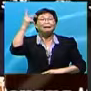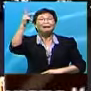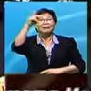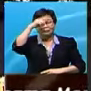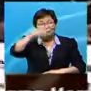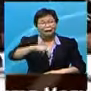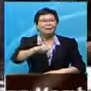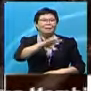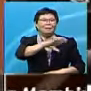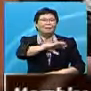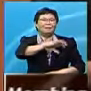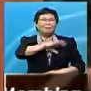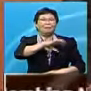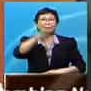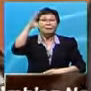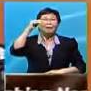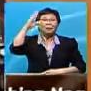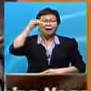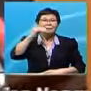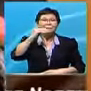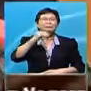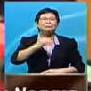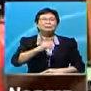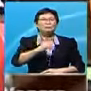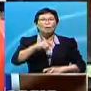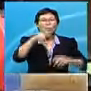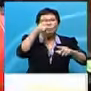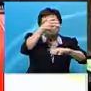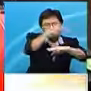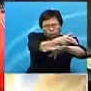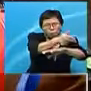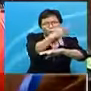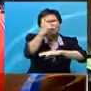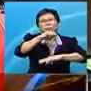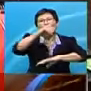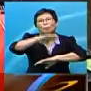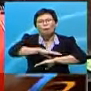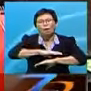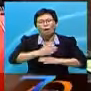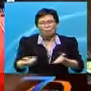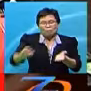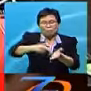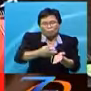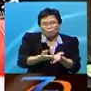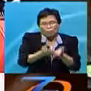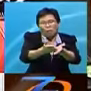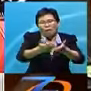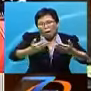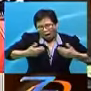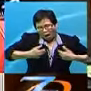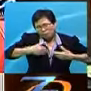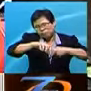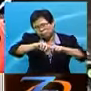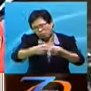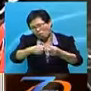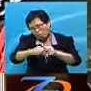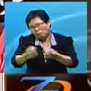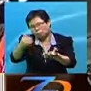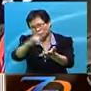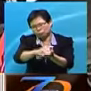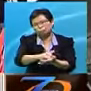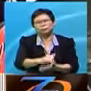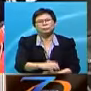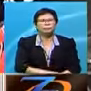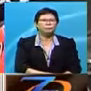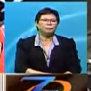lelaki terbabit mengaku membunuh mangsa kerana tidak puas hati, bot yang dibaiki mangsa masih mengalami kerosakan.